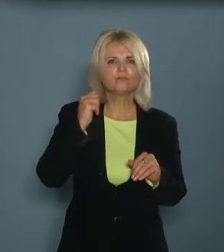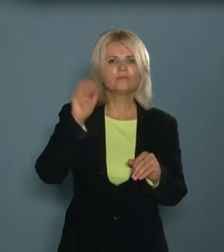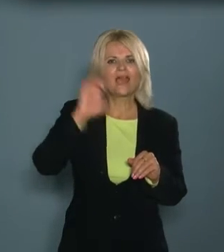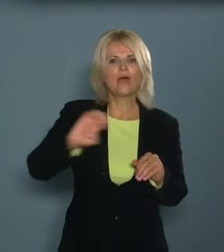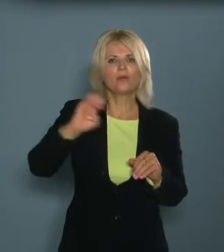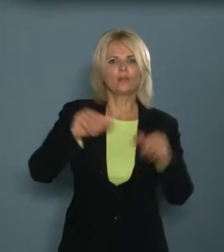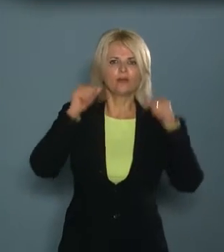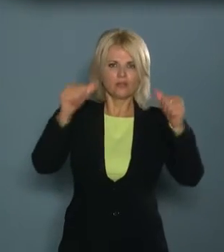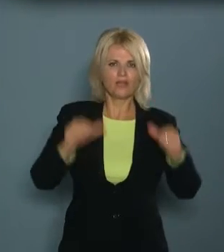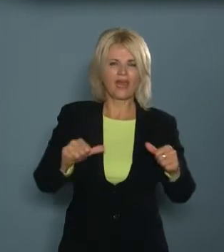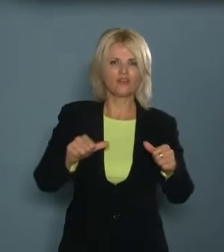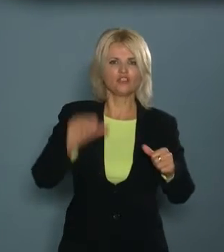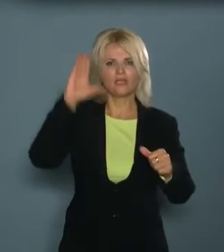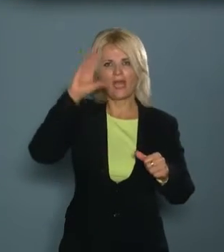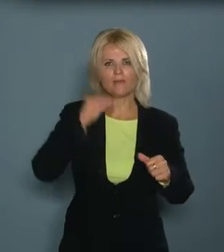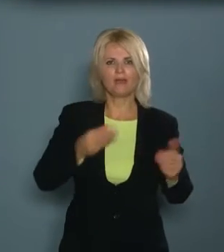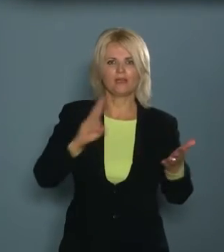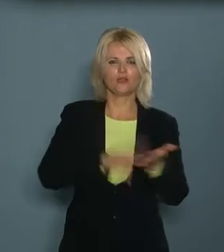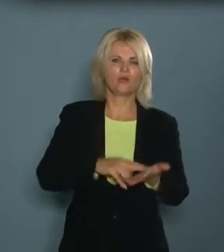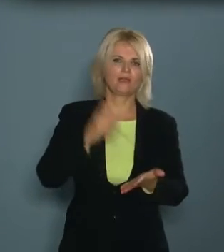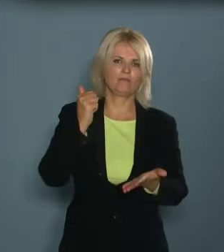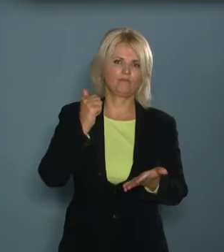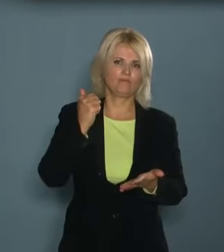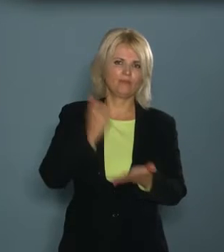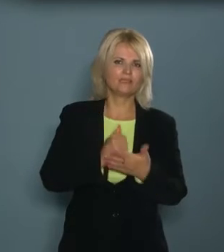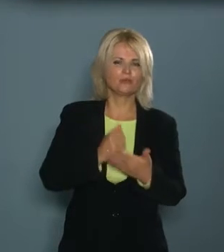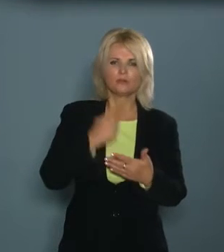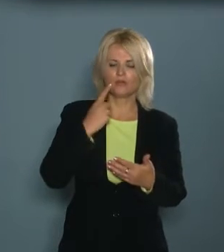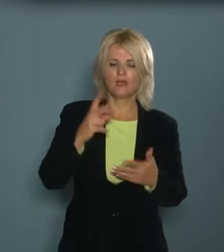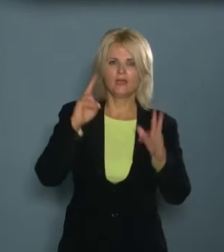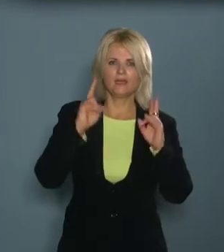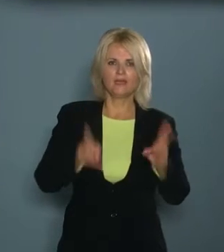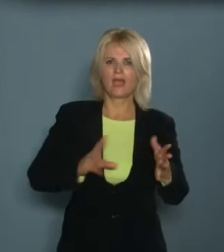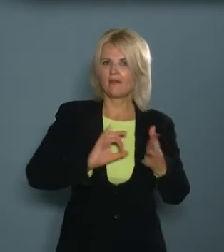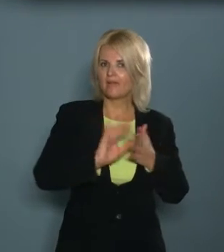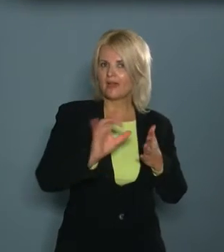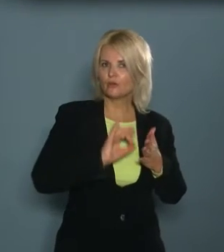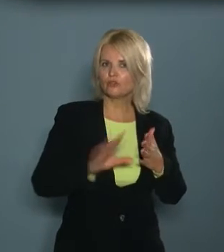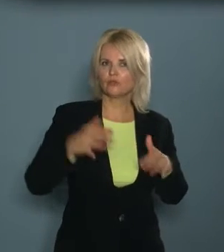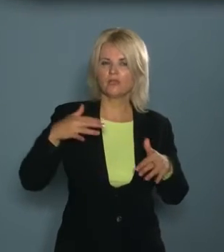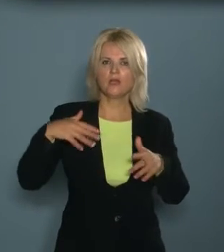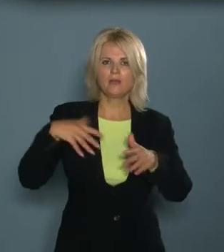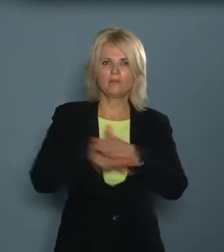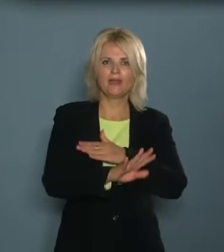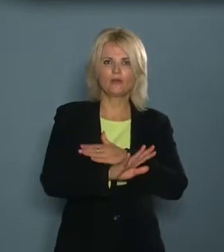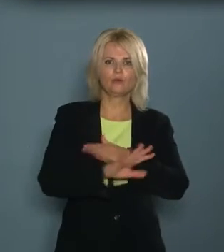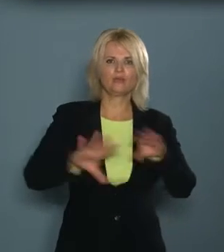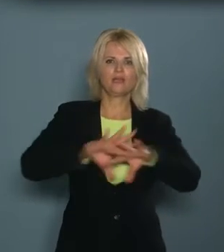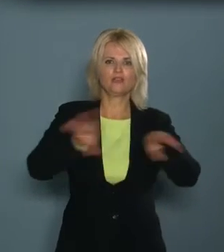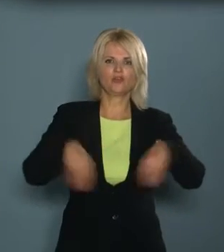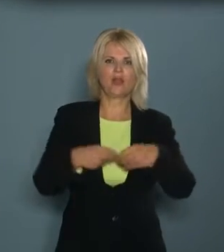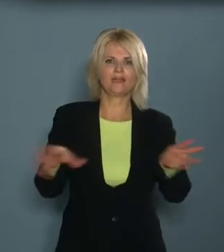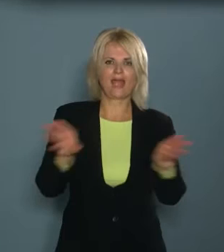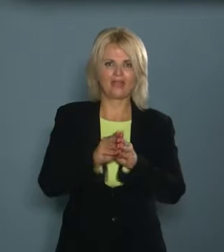Európa tanácsi emberjogi biztos a következőt mondja, hogy fel kell gyorsítani a menekültek család